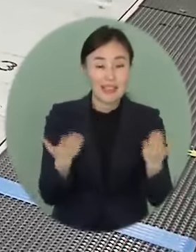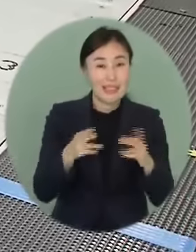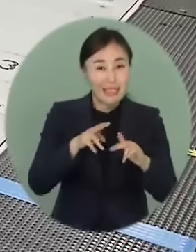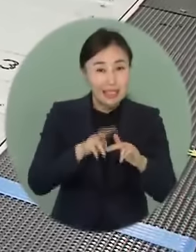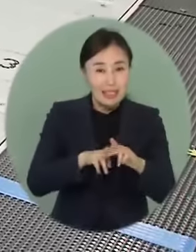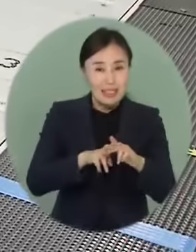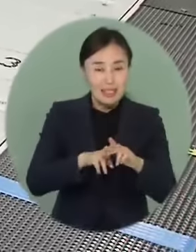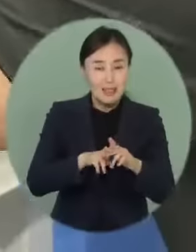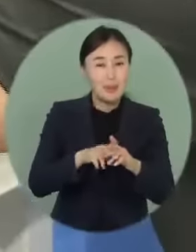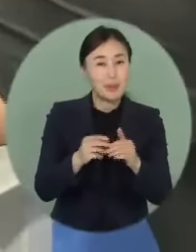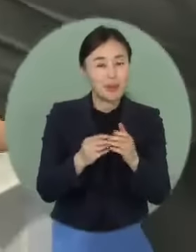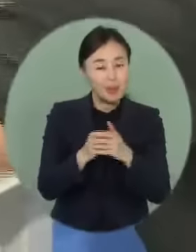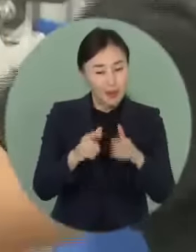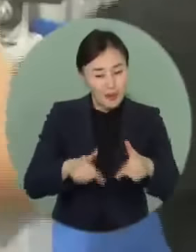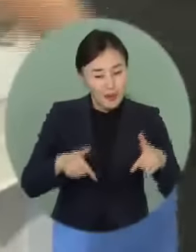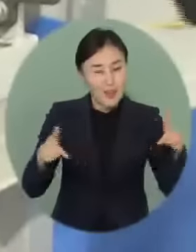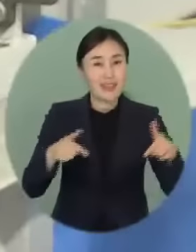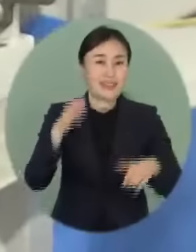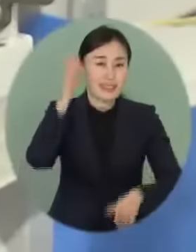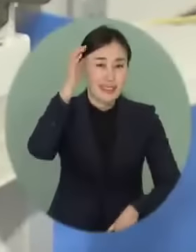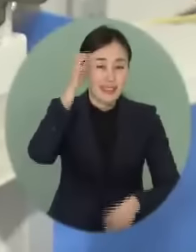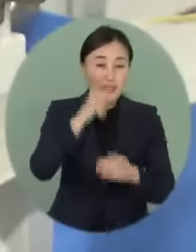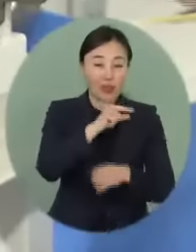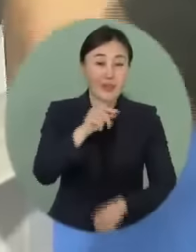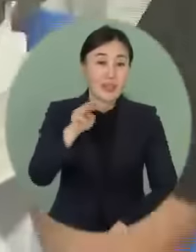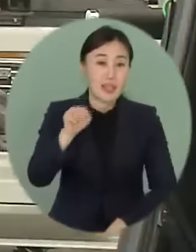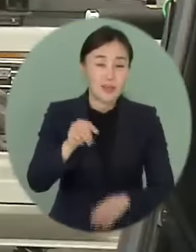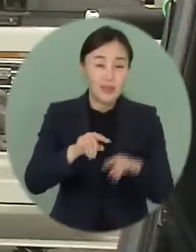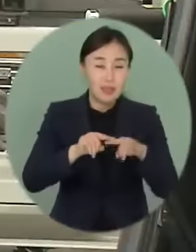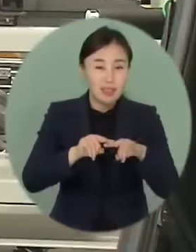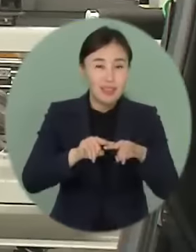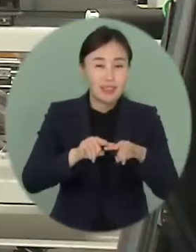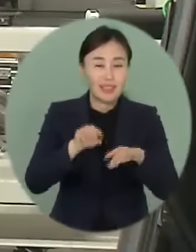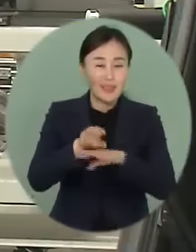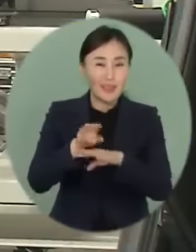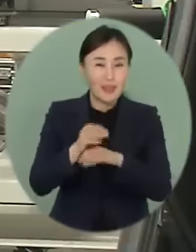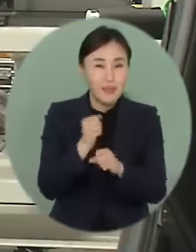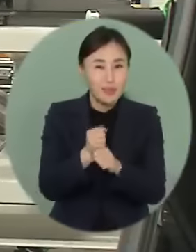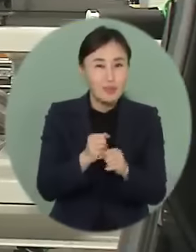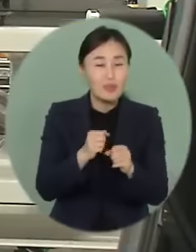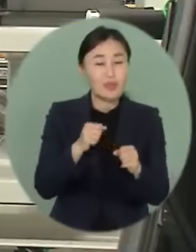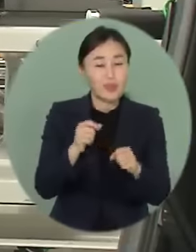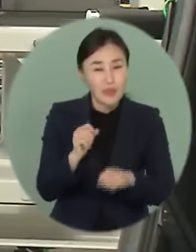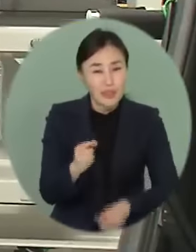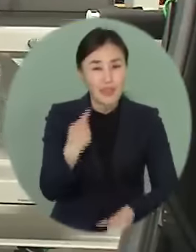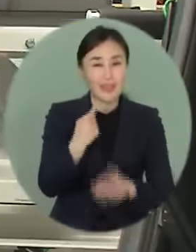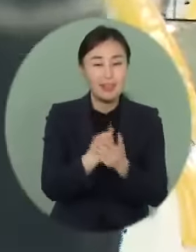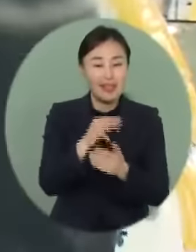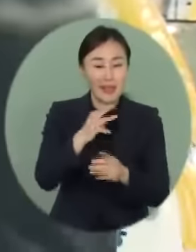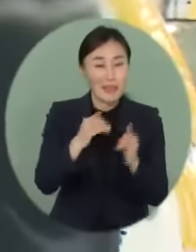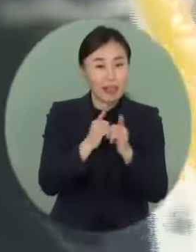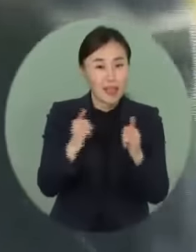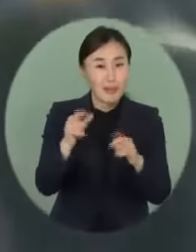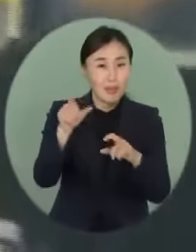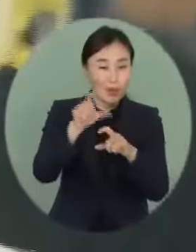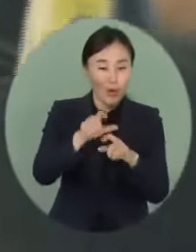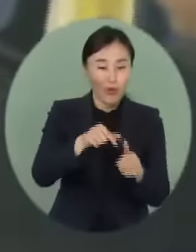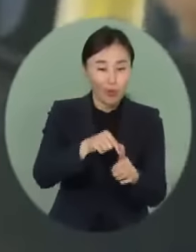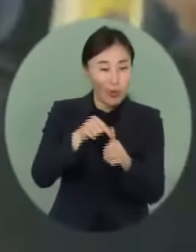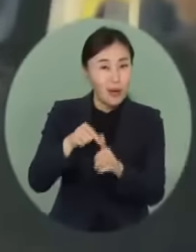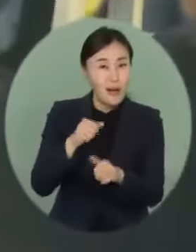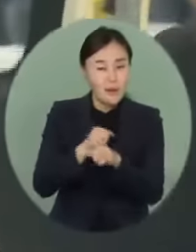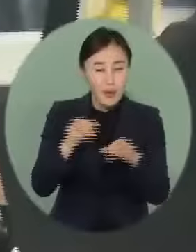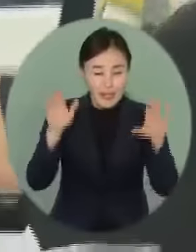창출도 기대됩니다. GGM은 전기차 생산에 따른 지역 인재 등 300여 명을 추가 고용하고 야간 근무